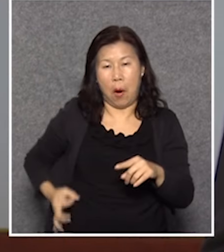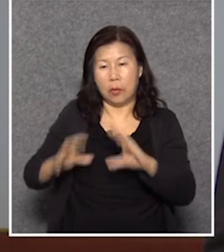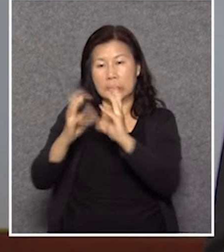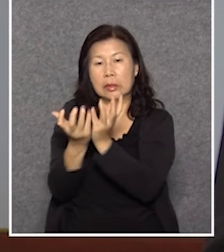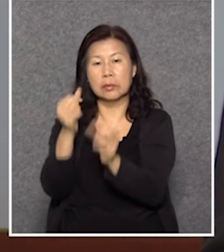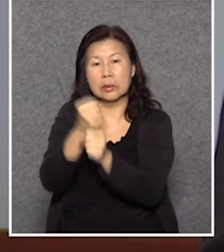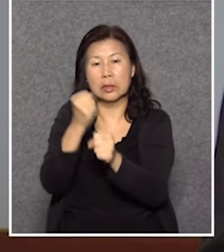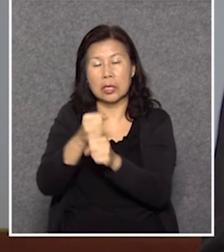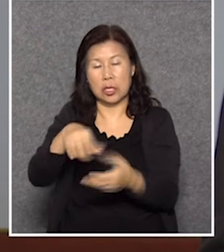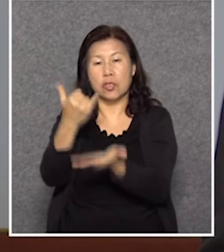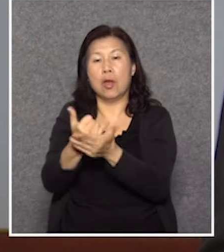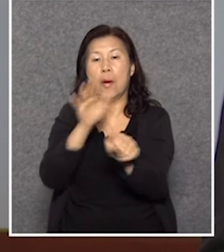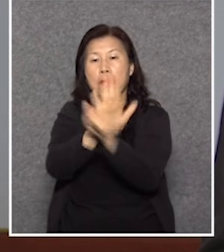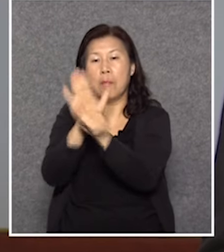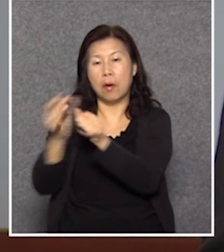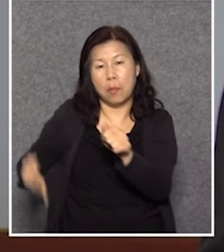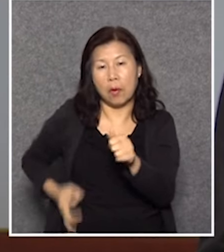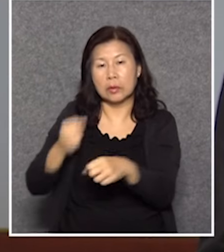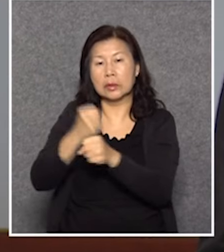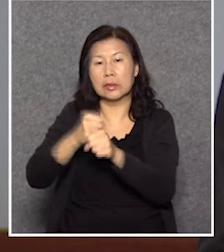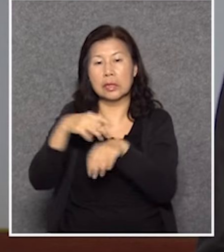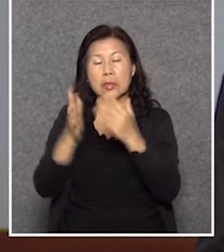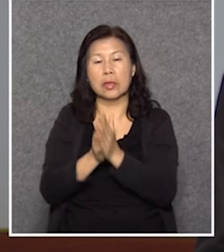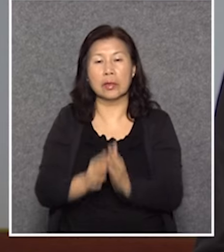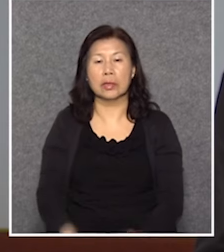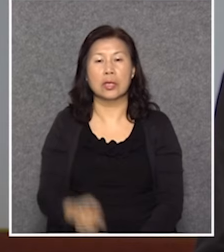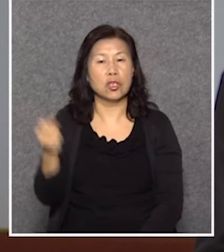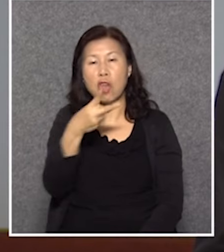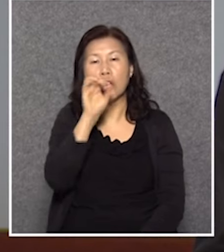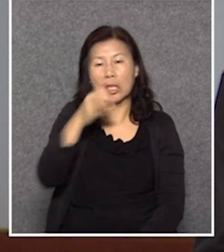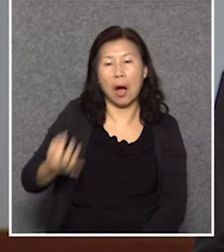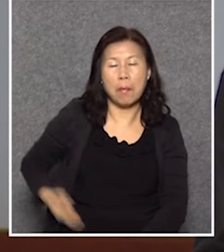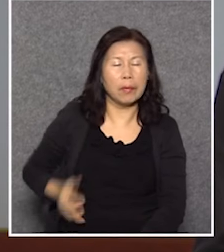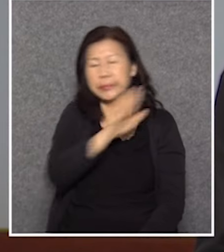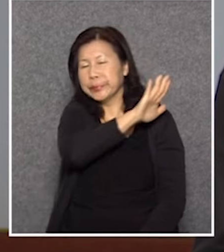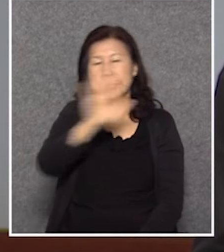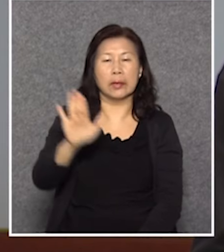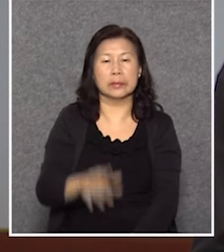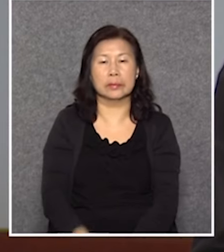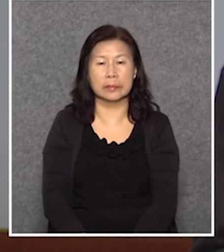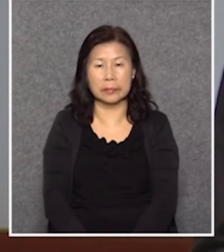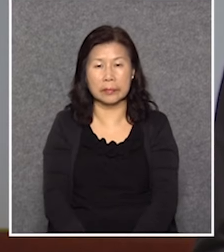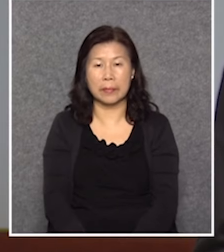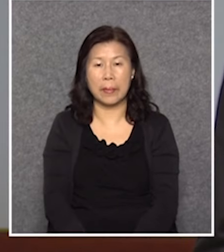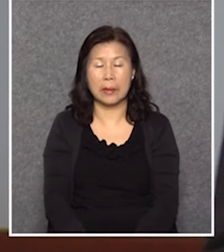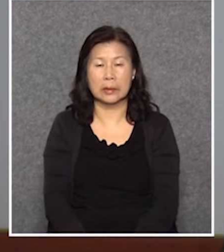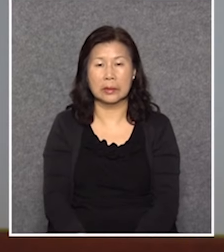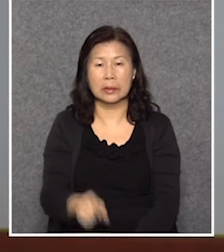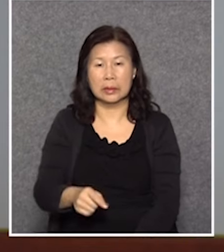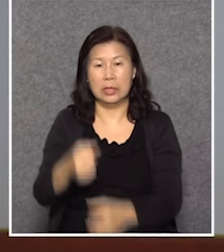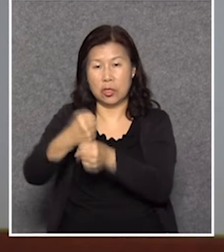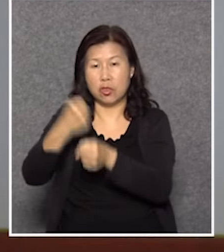不居其位就不謀其政，不要再說保險了，麻煩你，是不是？這個就是功能團